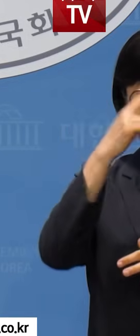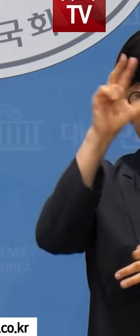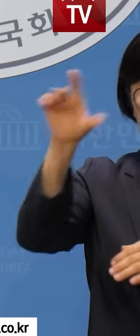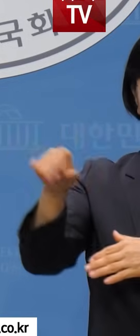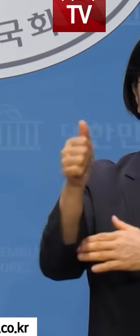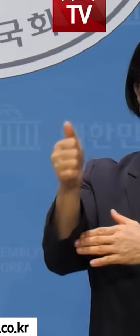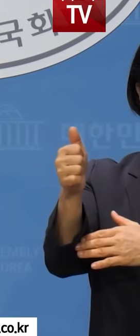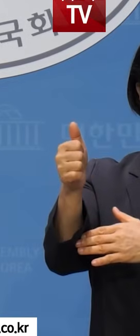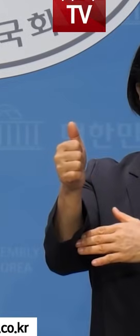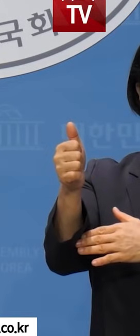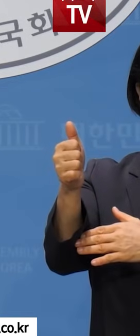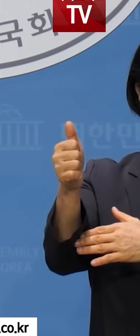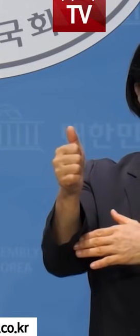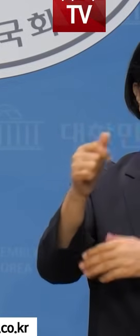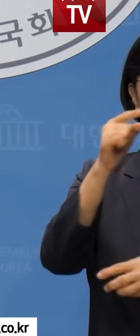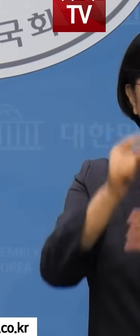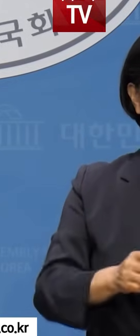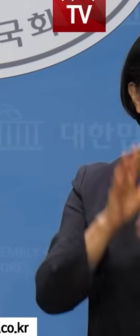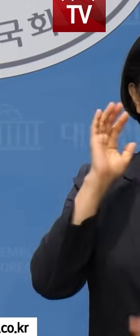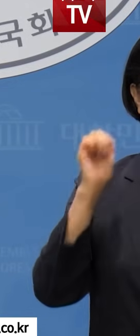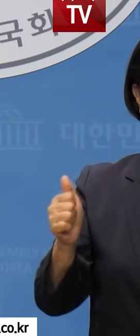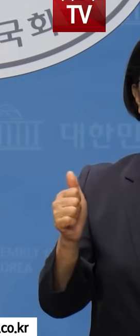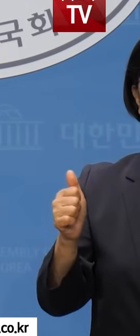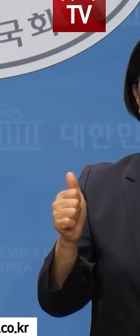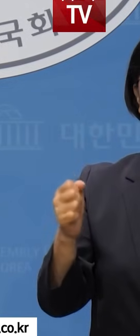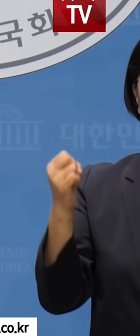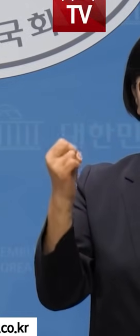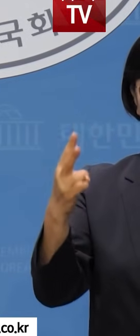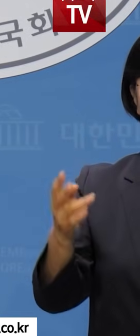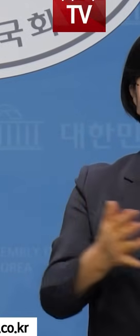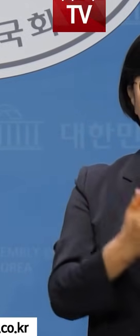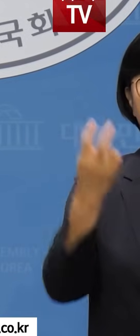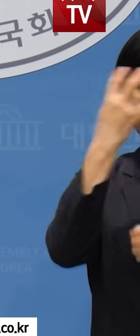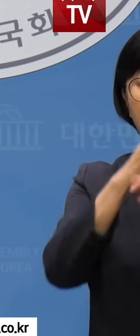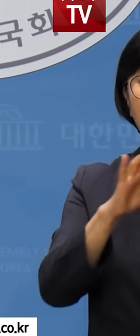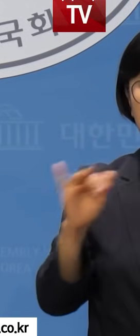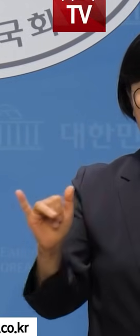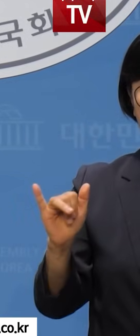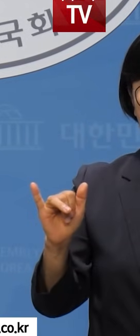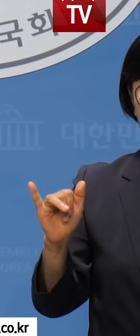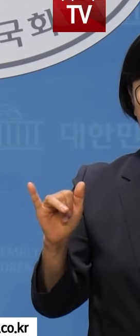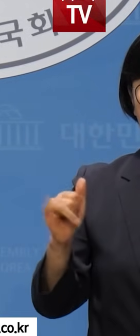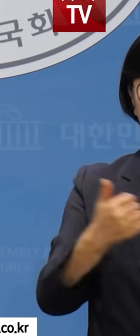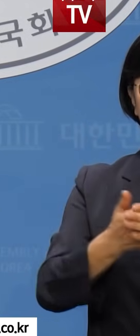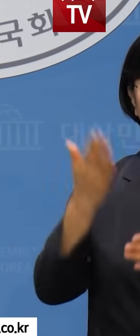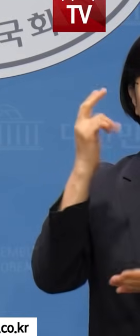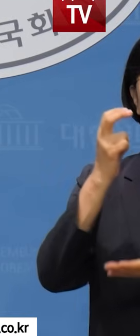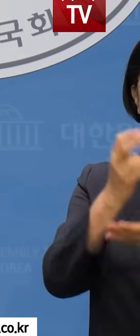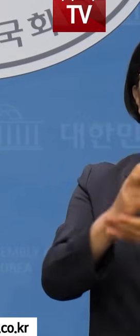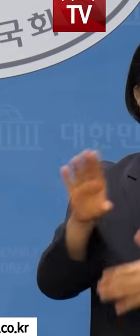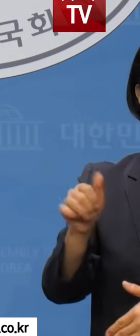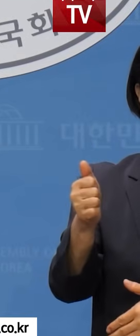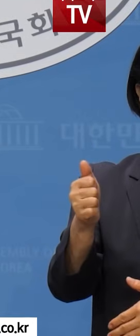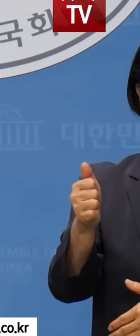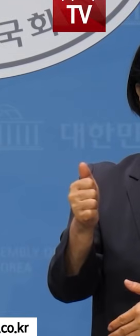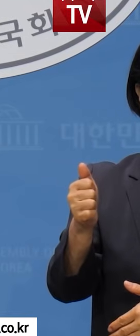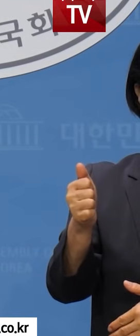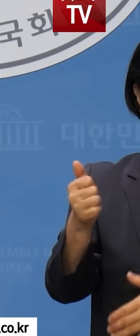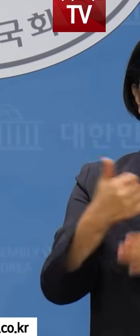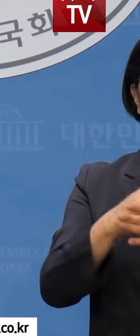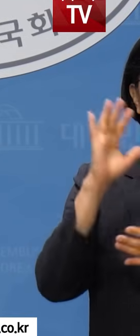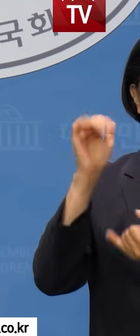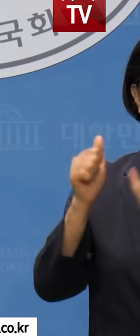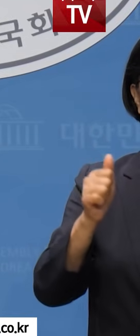검찰총장 출신 윤석열 대통령과 검사 출신이자 전 법무부 장관이며